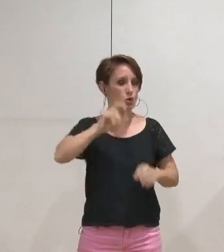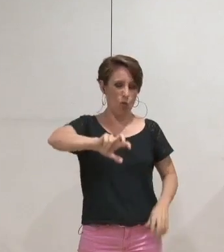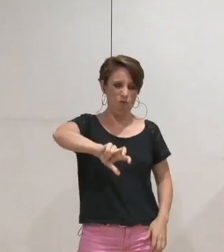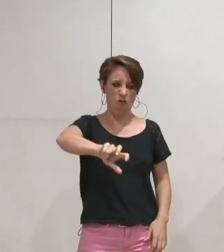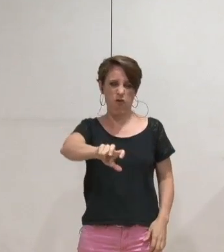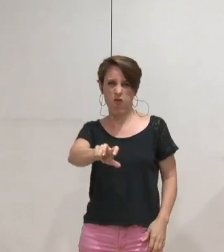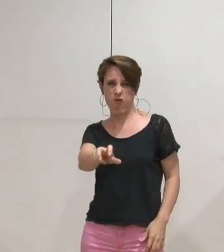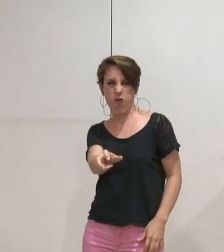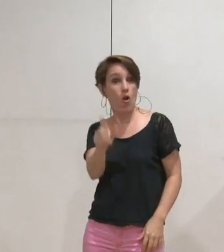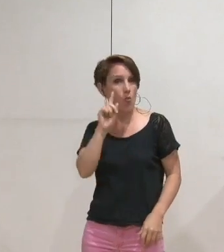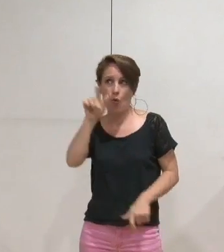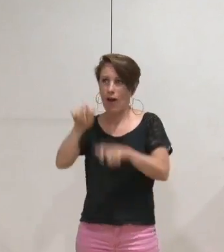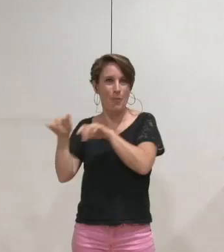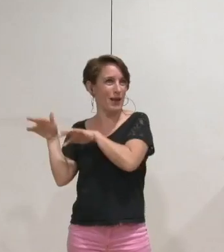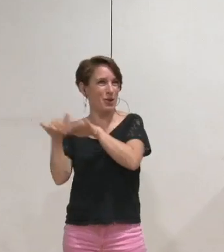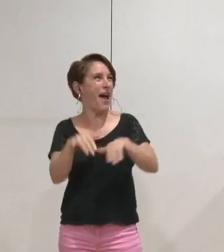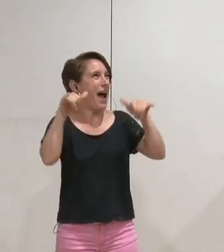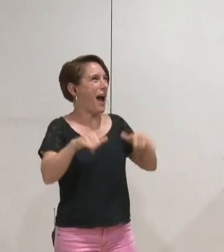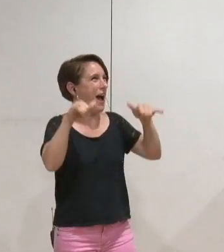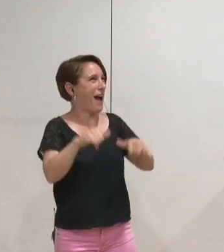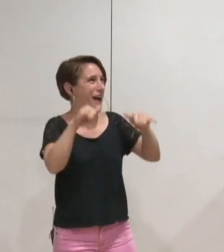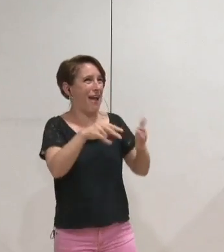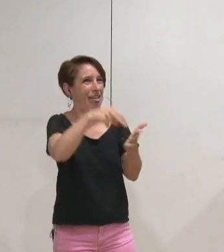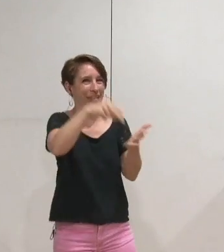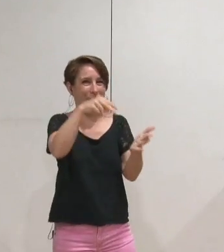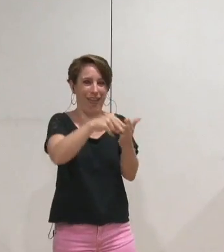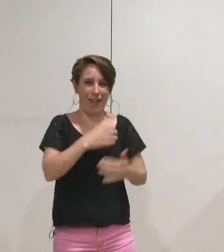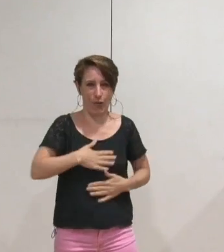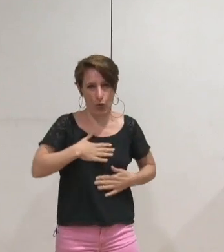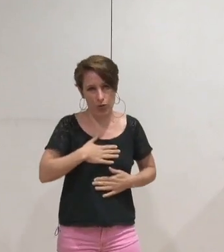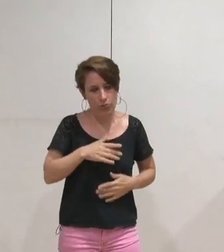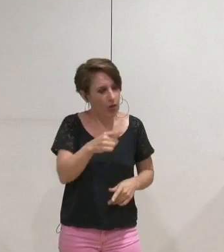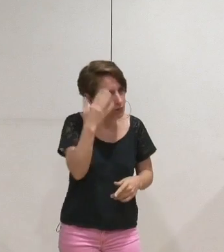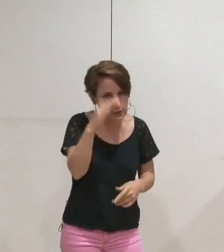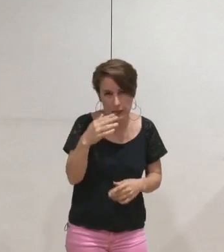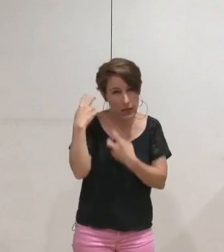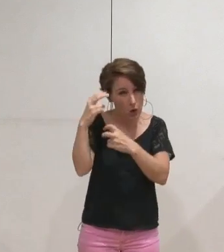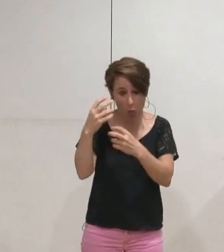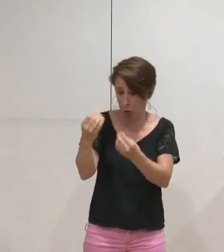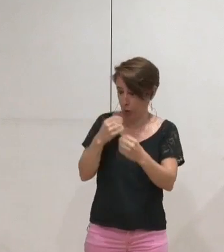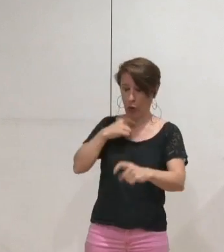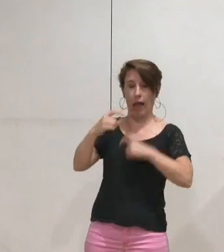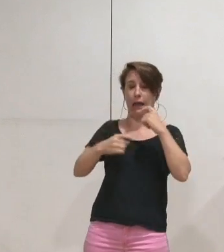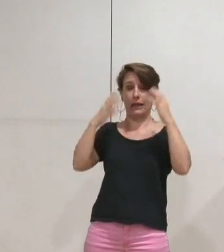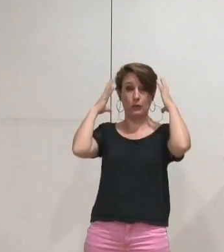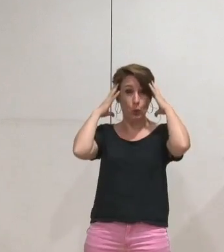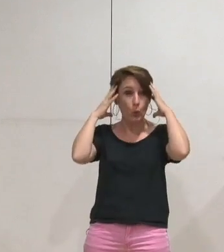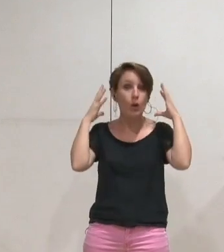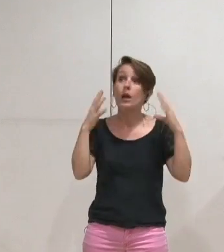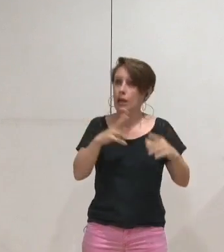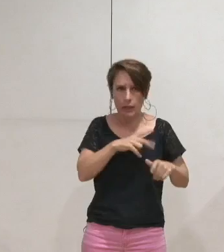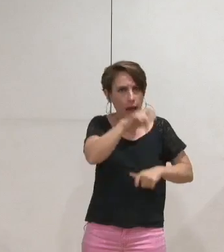gens parce que les gens sont plus contents vous savez comme moi monsieur le Maire que le bruit est une agression fondamentale et ceux qui sont très